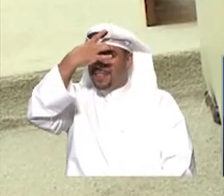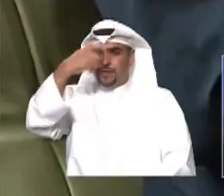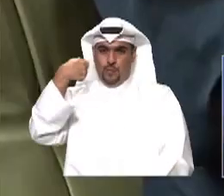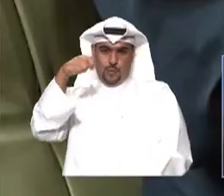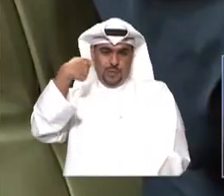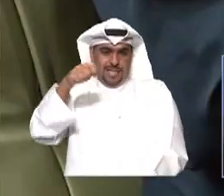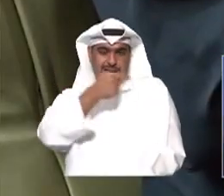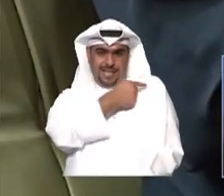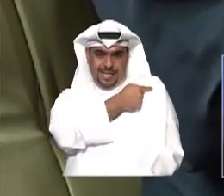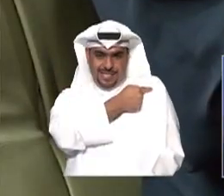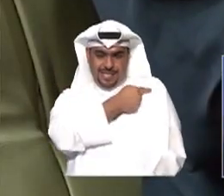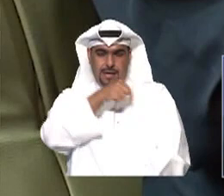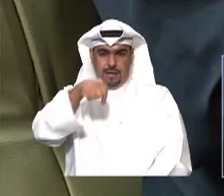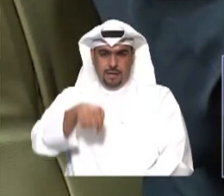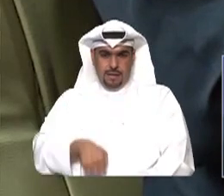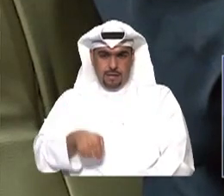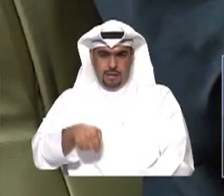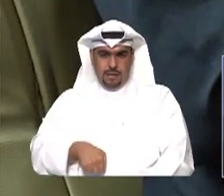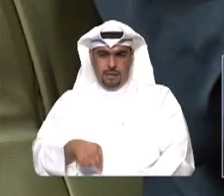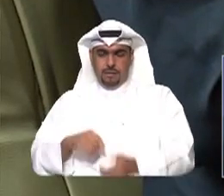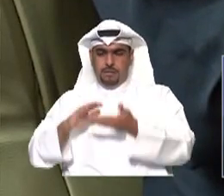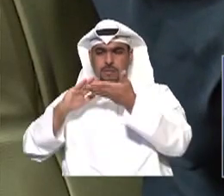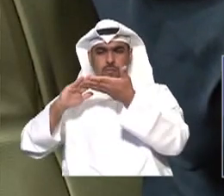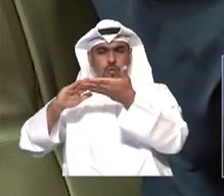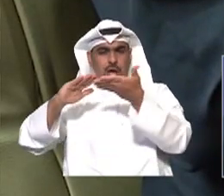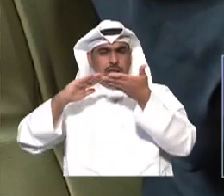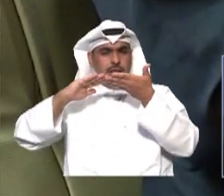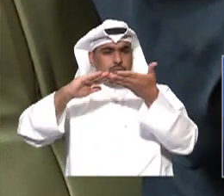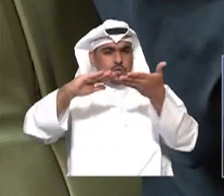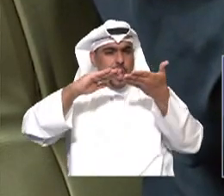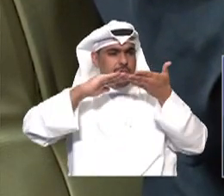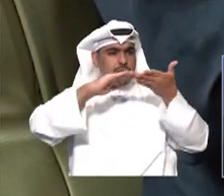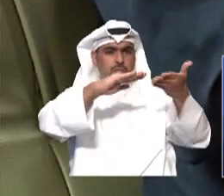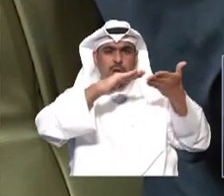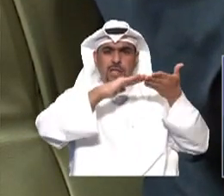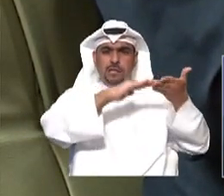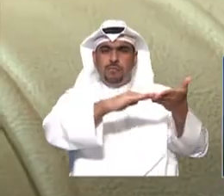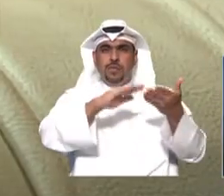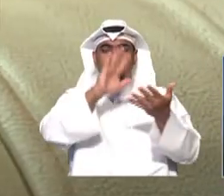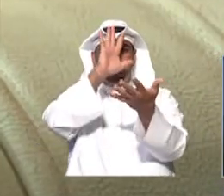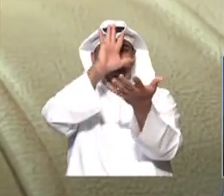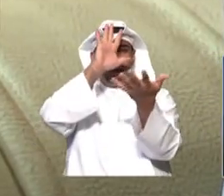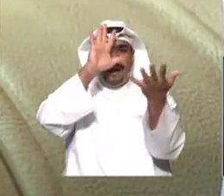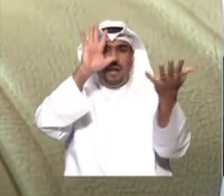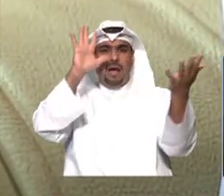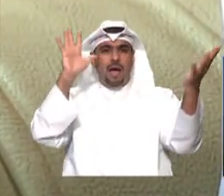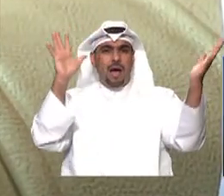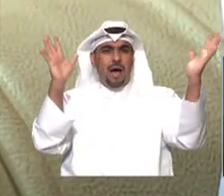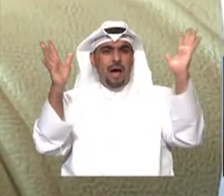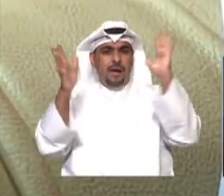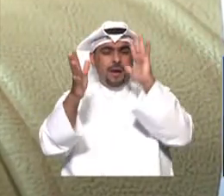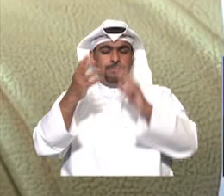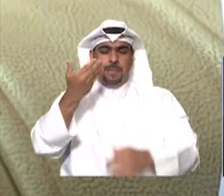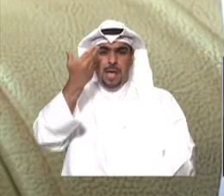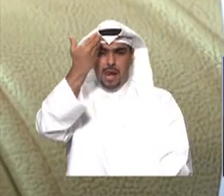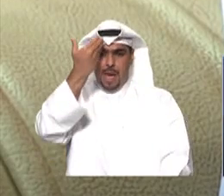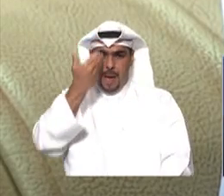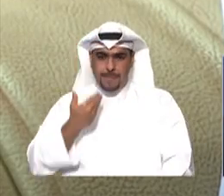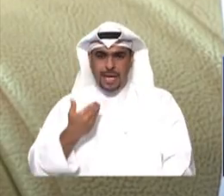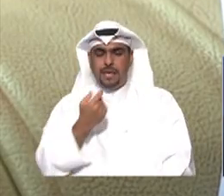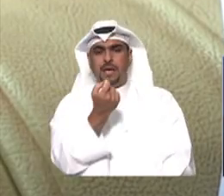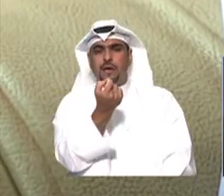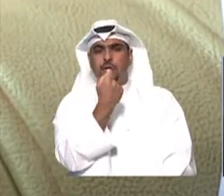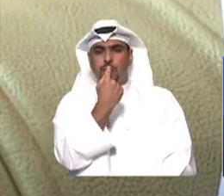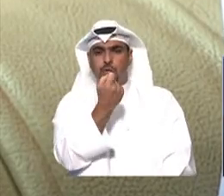86 900 و1000، وتقوم بأدوار إنسانية تشمل العمل الإغاثي والحملات والمخيمات الطبية المتحركة